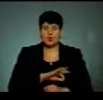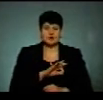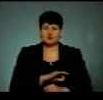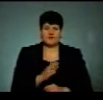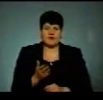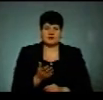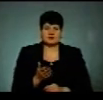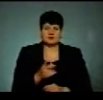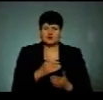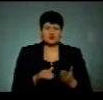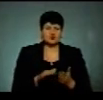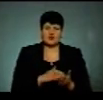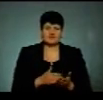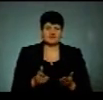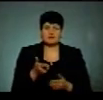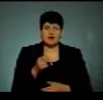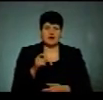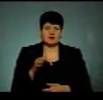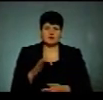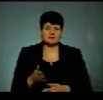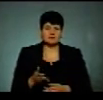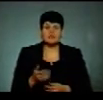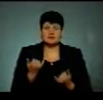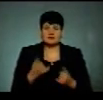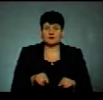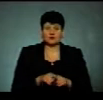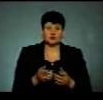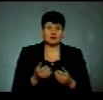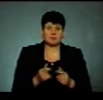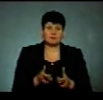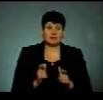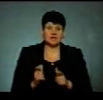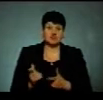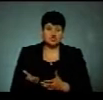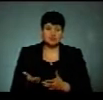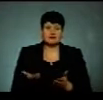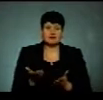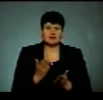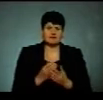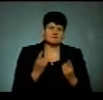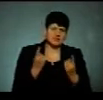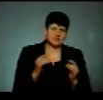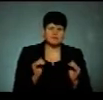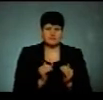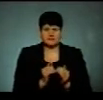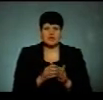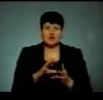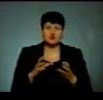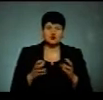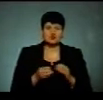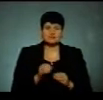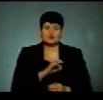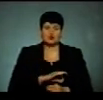користувалися зовсім газом, і зараз вони також отримали платіжки, де є велика чи невелика певна сума